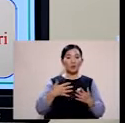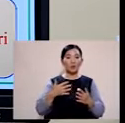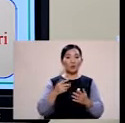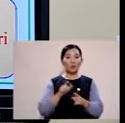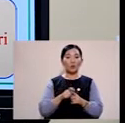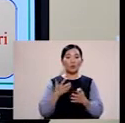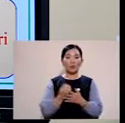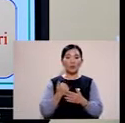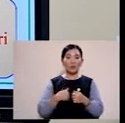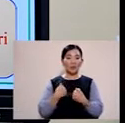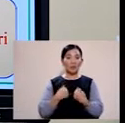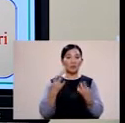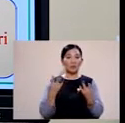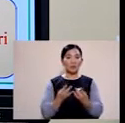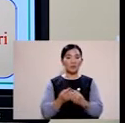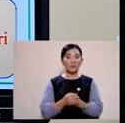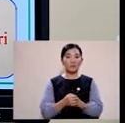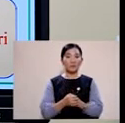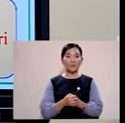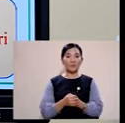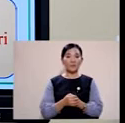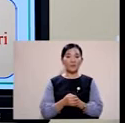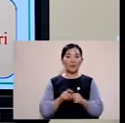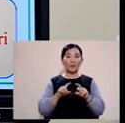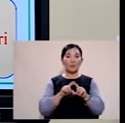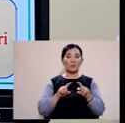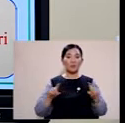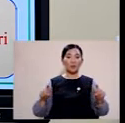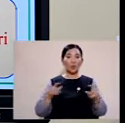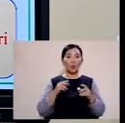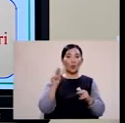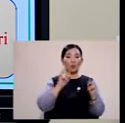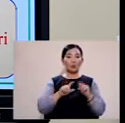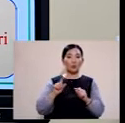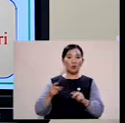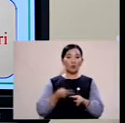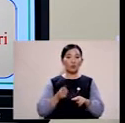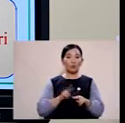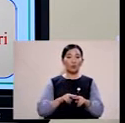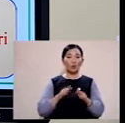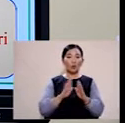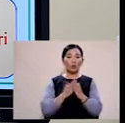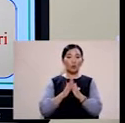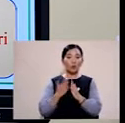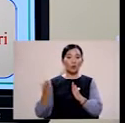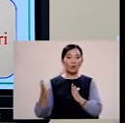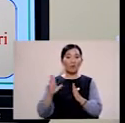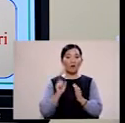topishga harakat qilishimiz lozim. Maktabda o'quvchilar uchun kutubxona va kitoblar